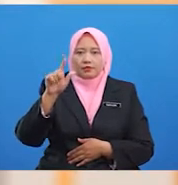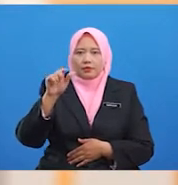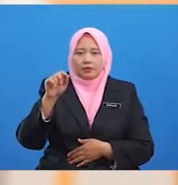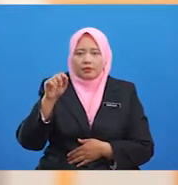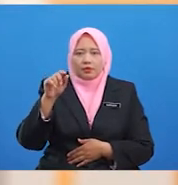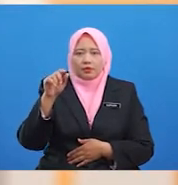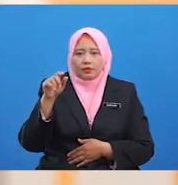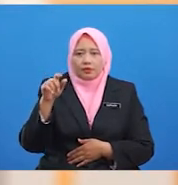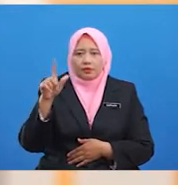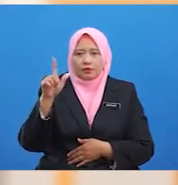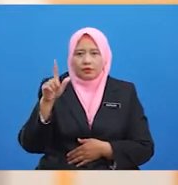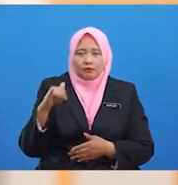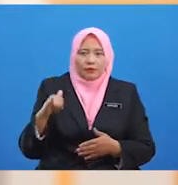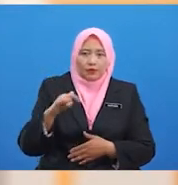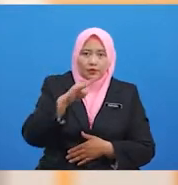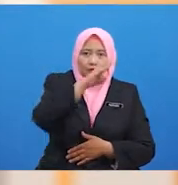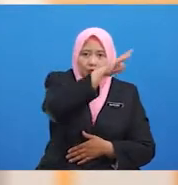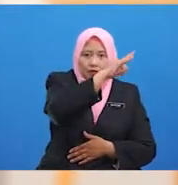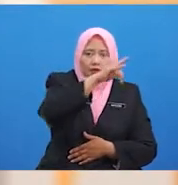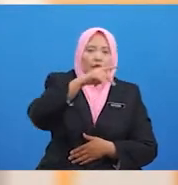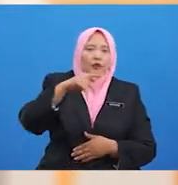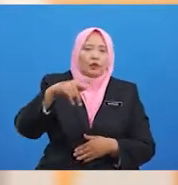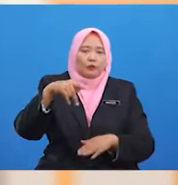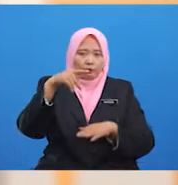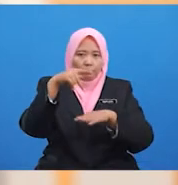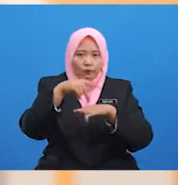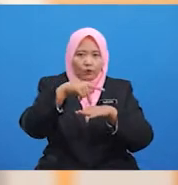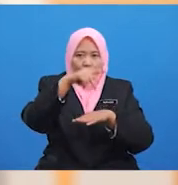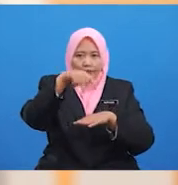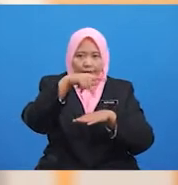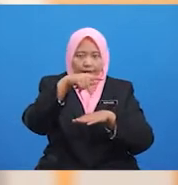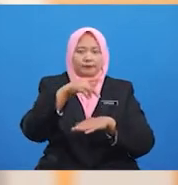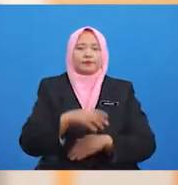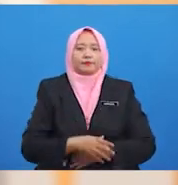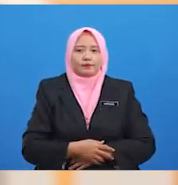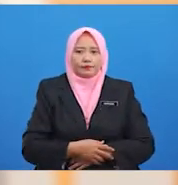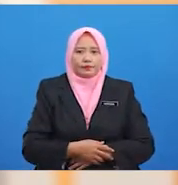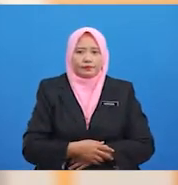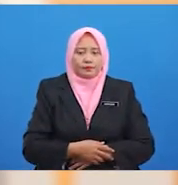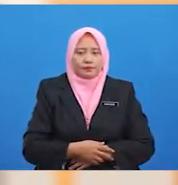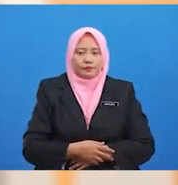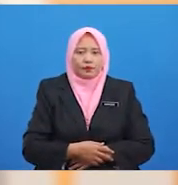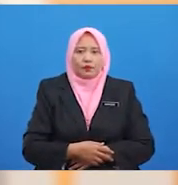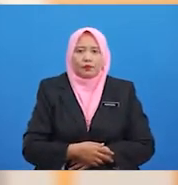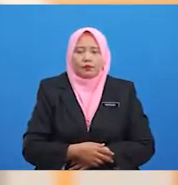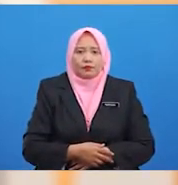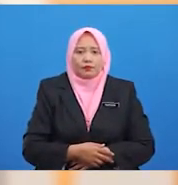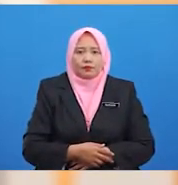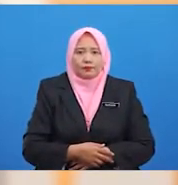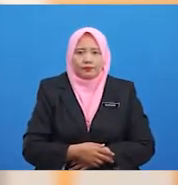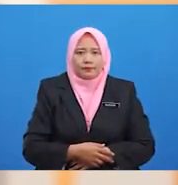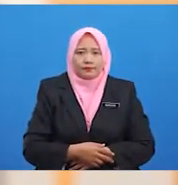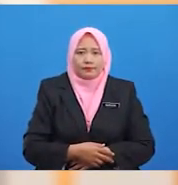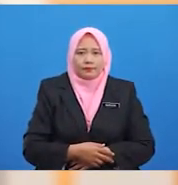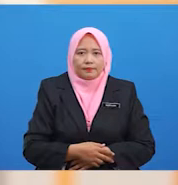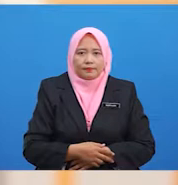Pinang telah meningkatkan industri pelancongan negara dan kegiatan ekonomi yang lain.